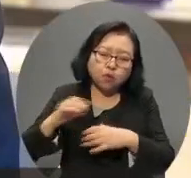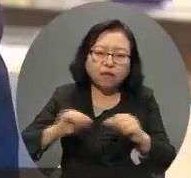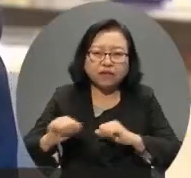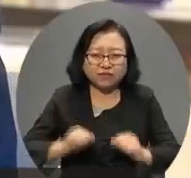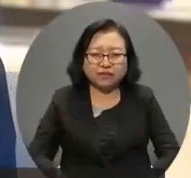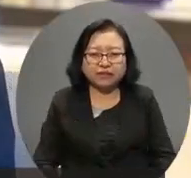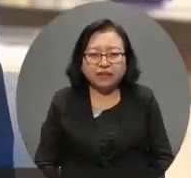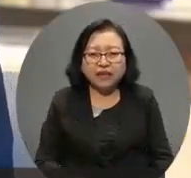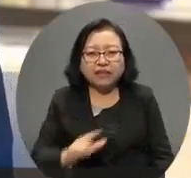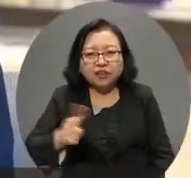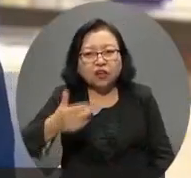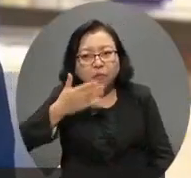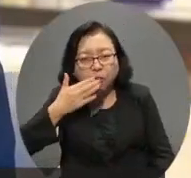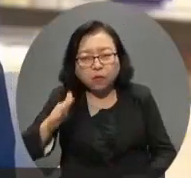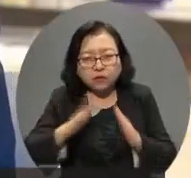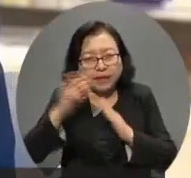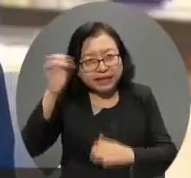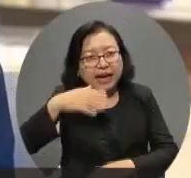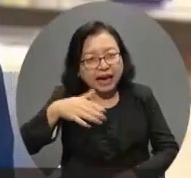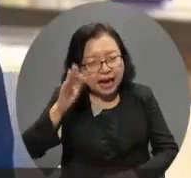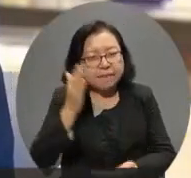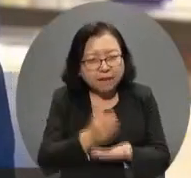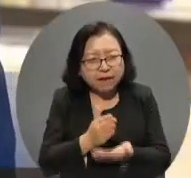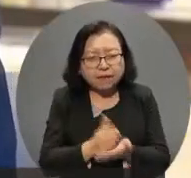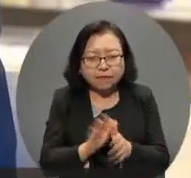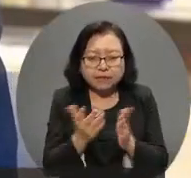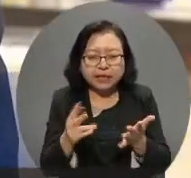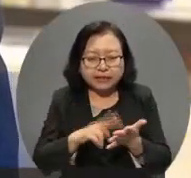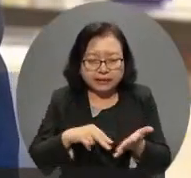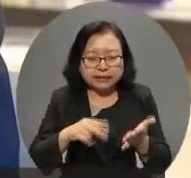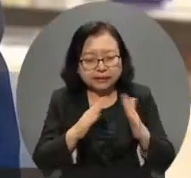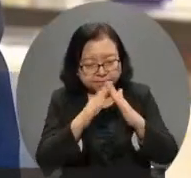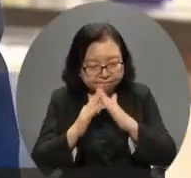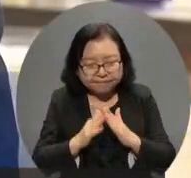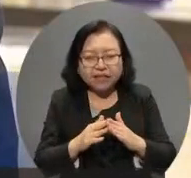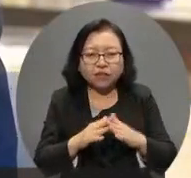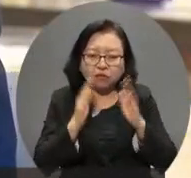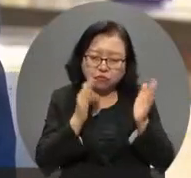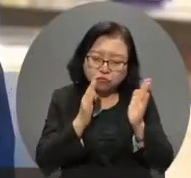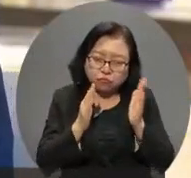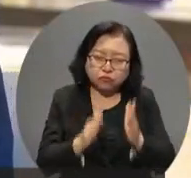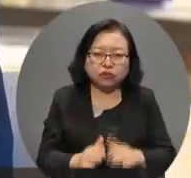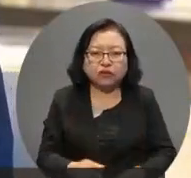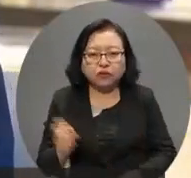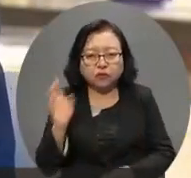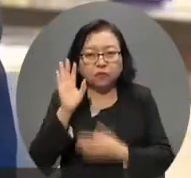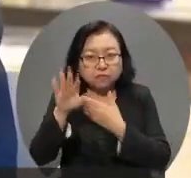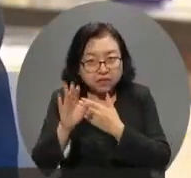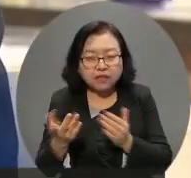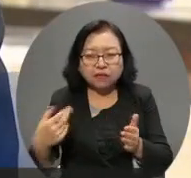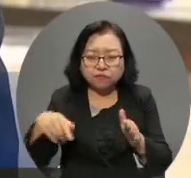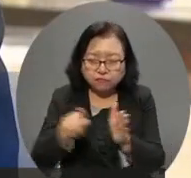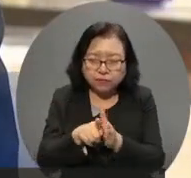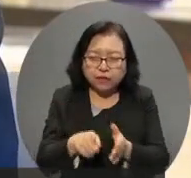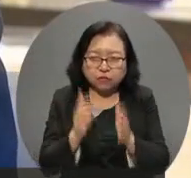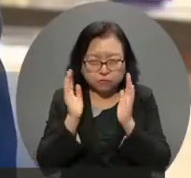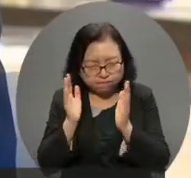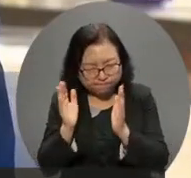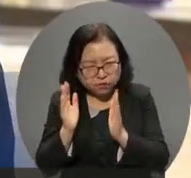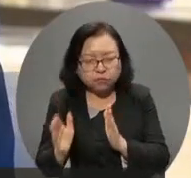말고 도서관에 남아서 공부도 좀 하고 취업 준비도 하고 자기가 미래에 어떤 일을 할 것인지